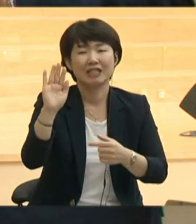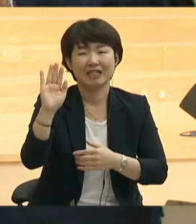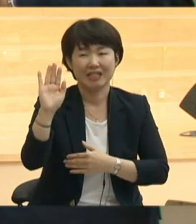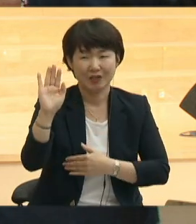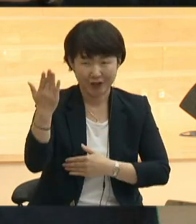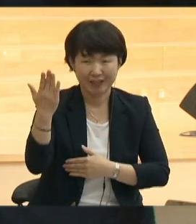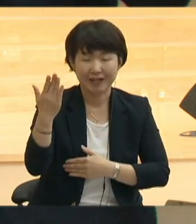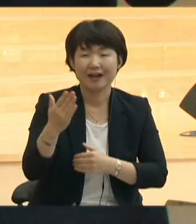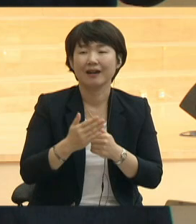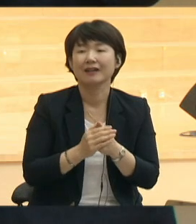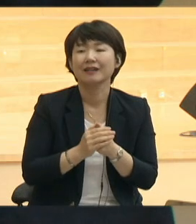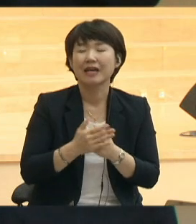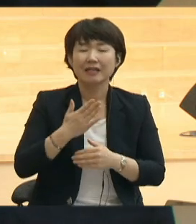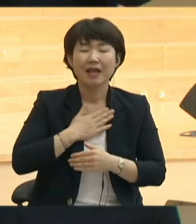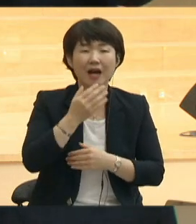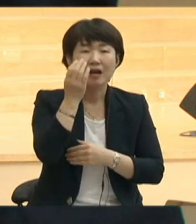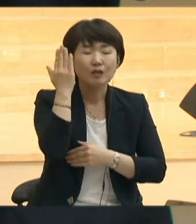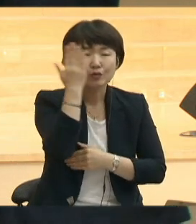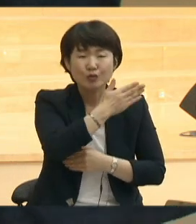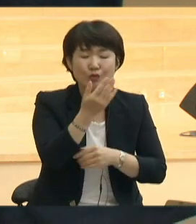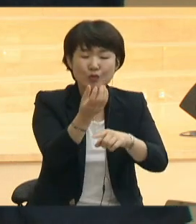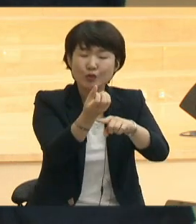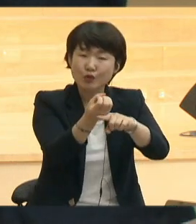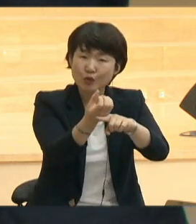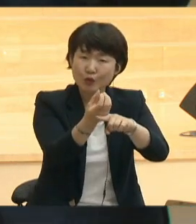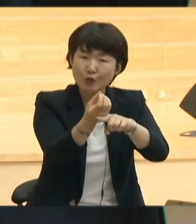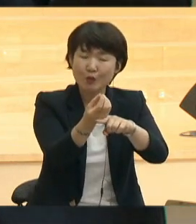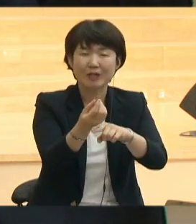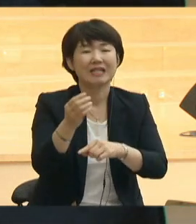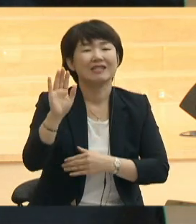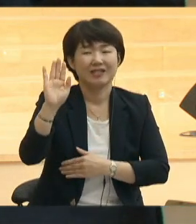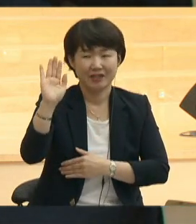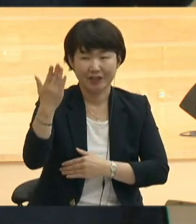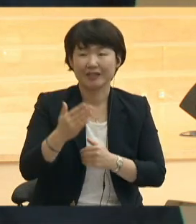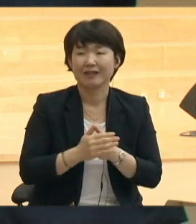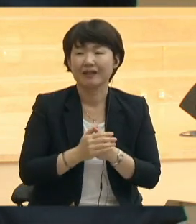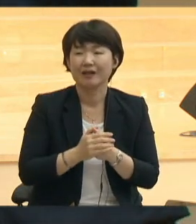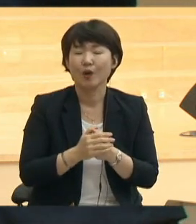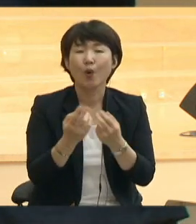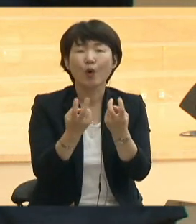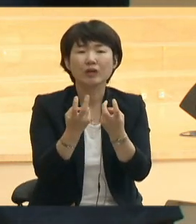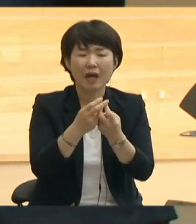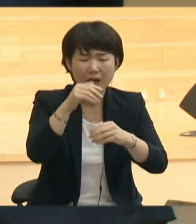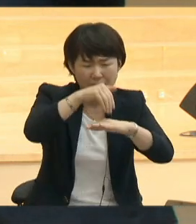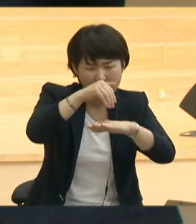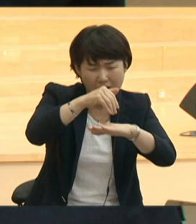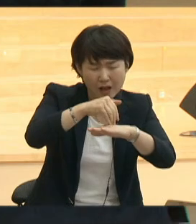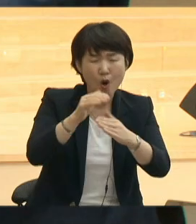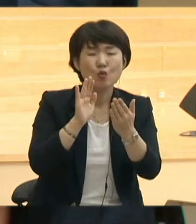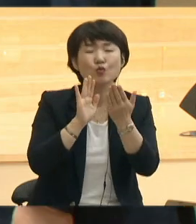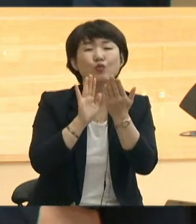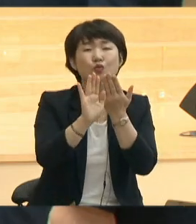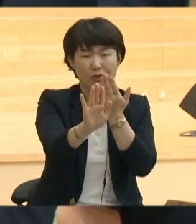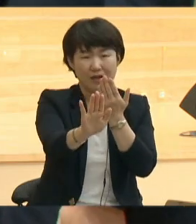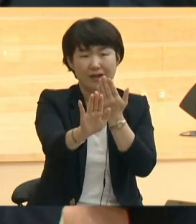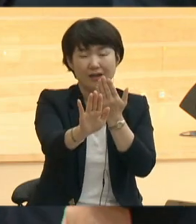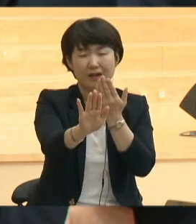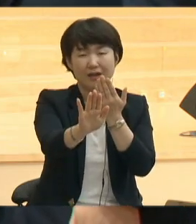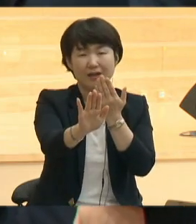암에 내가 순금 같이 되어 나온다 라고 말합니다 어떻게 단련하신 수에